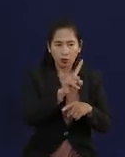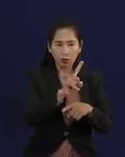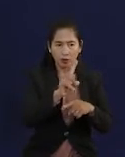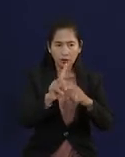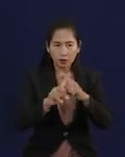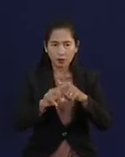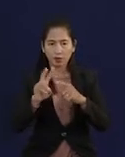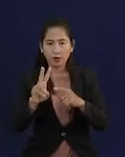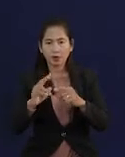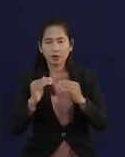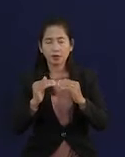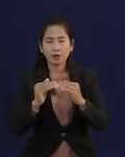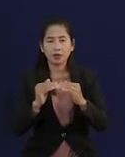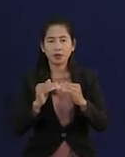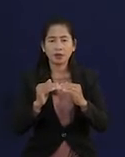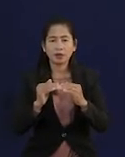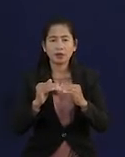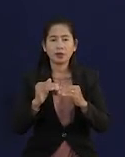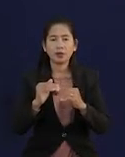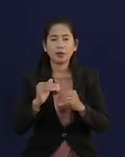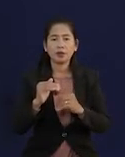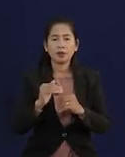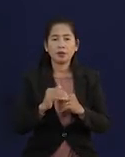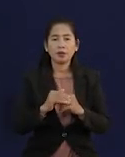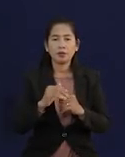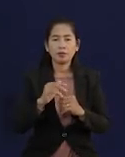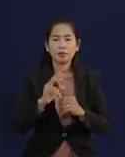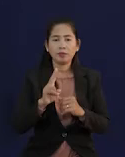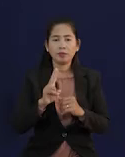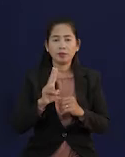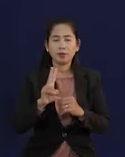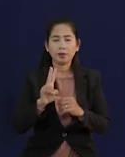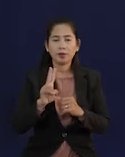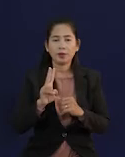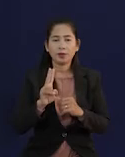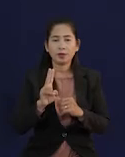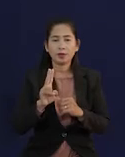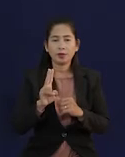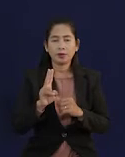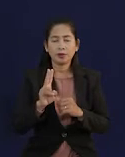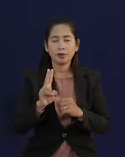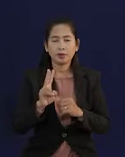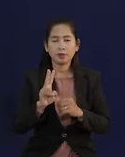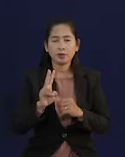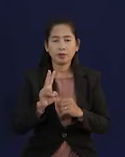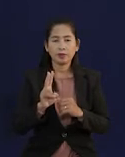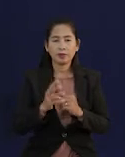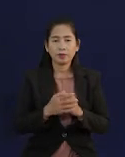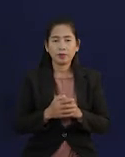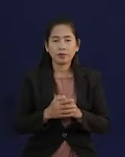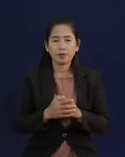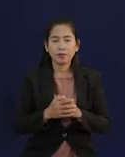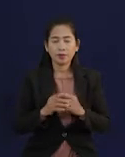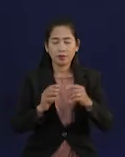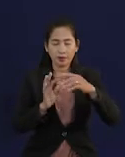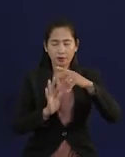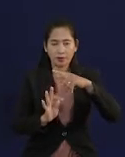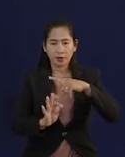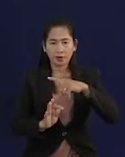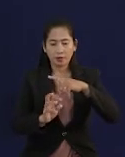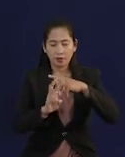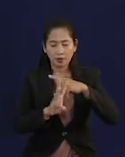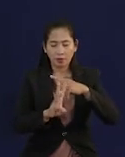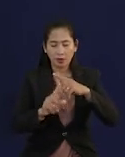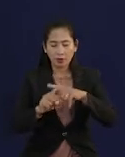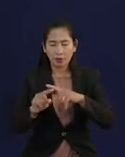đón. Máng con. Mùi bì đón. Bì. Chà. Chấp hiệp bánh. Bây